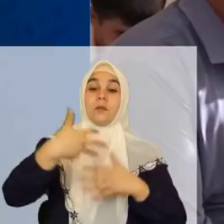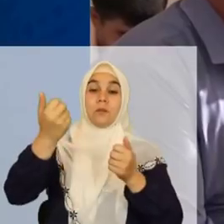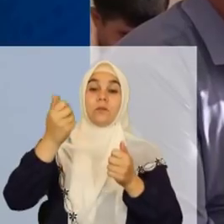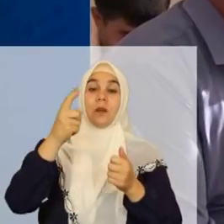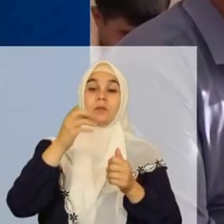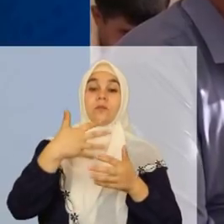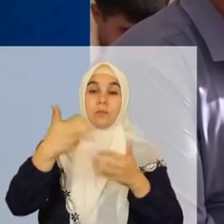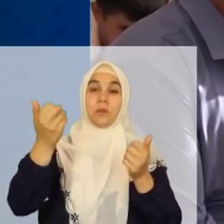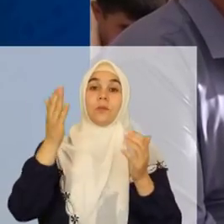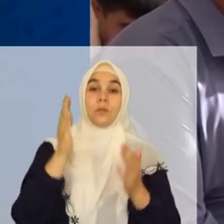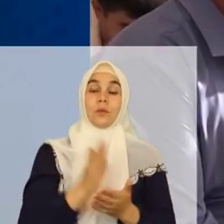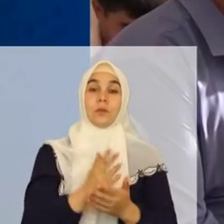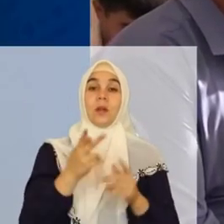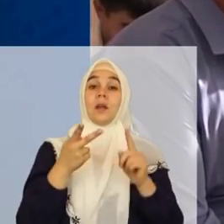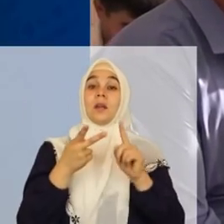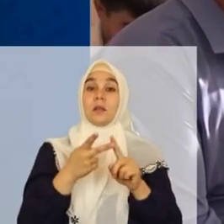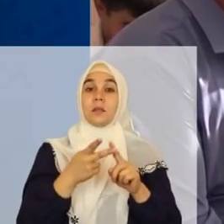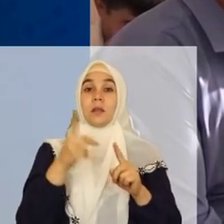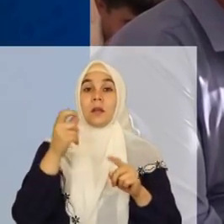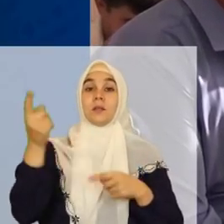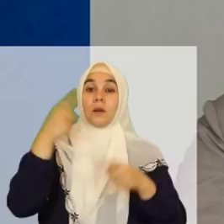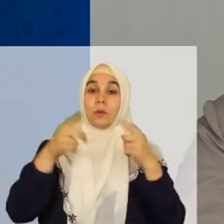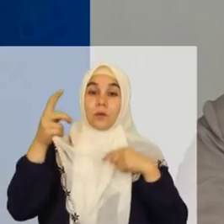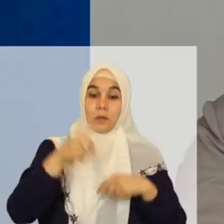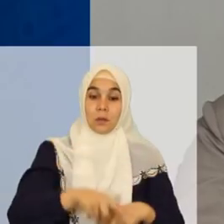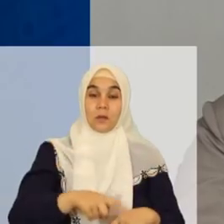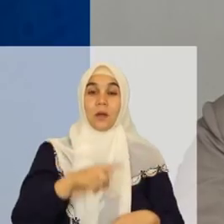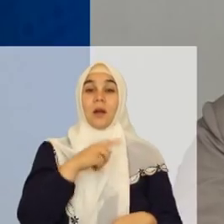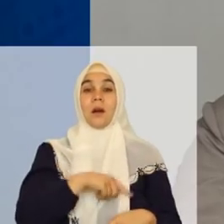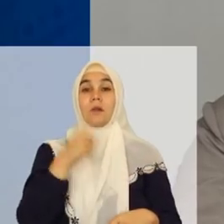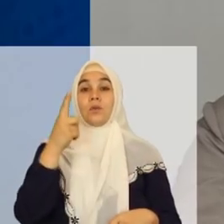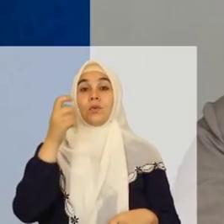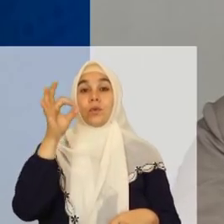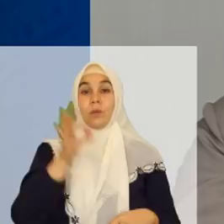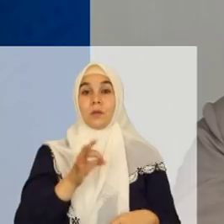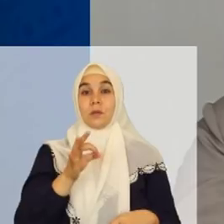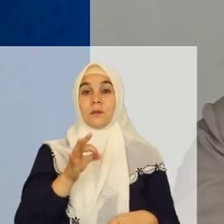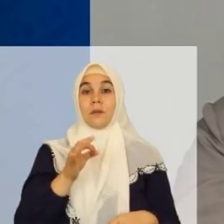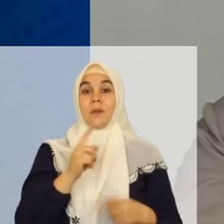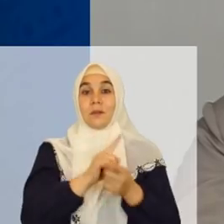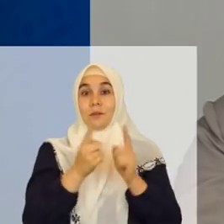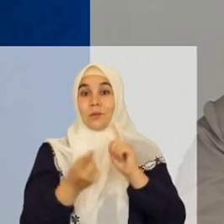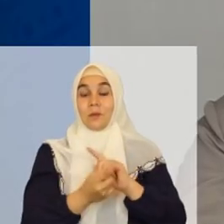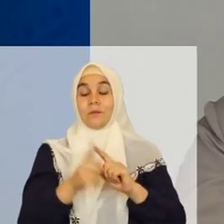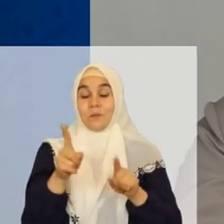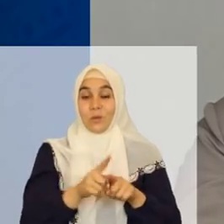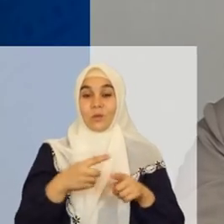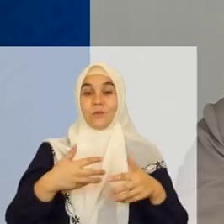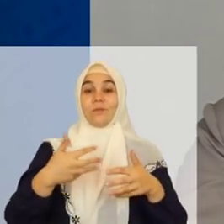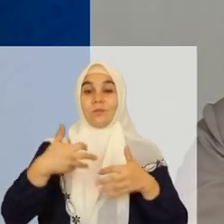bo'ladi. Ikkinchi alomati hajdan kelgandan keyin axloqi 100% yaxshilansa, u ham yaxshi qabul bo'lgan